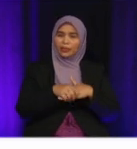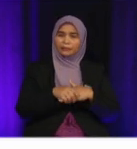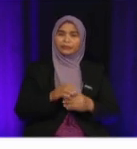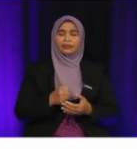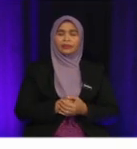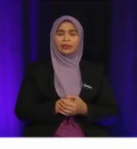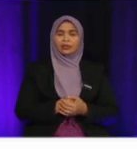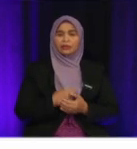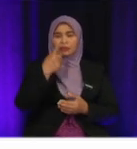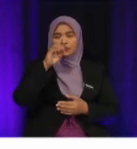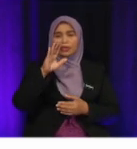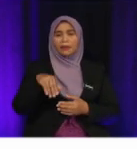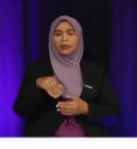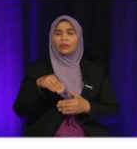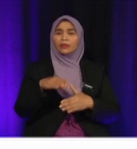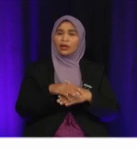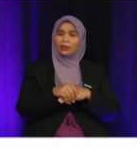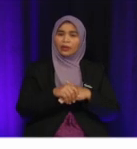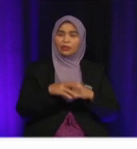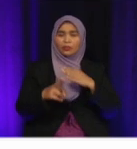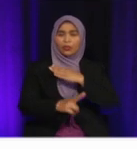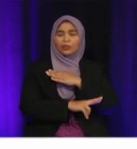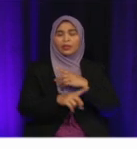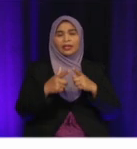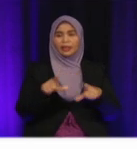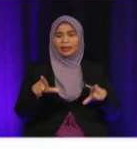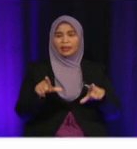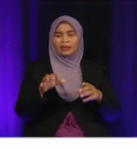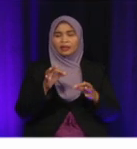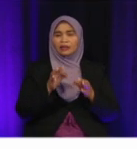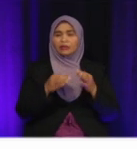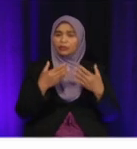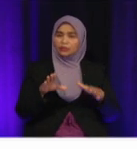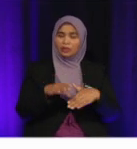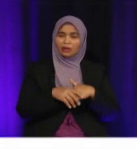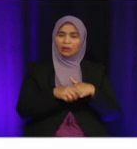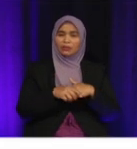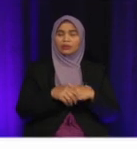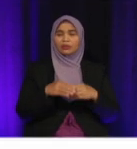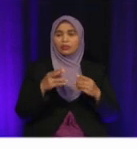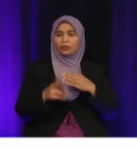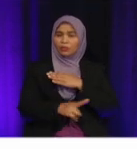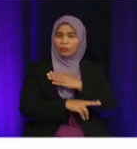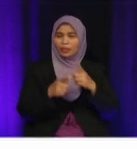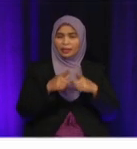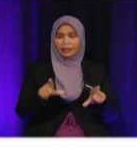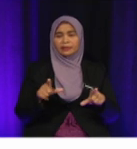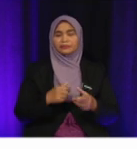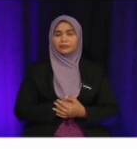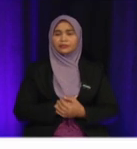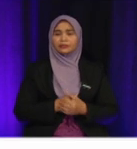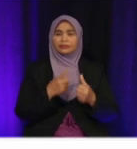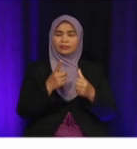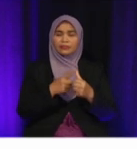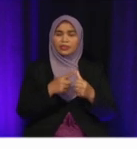Bagi orang yang belum berkahwin hukumannya lain. Bagi yang sudah berkahwin hukumannya lain. Ha, jadi Islam ini adil. Yang